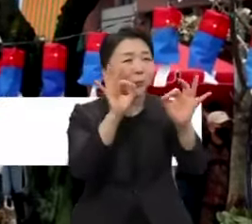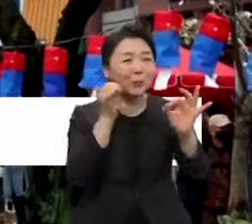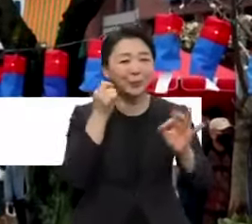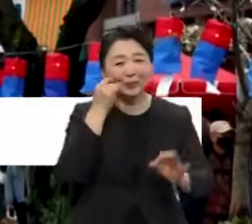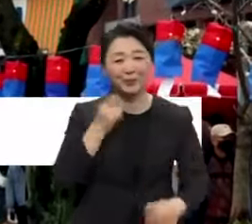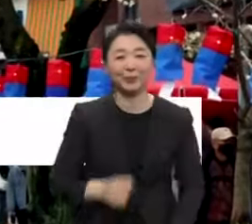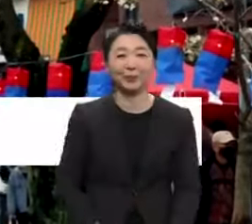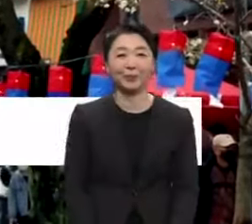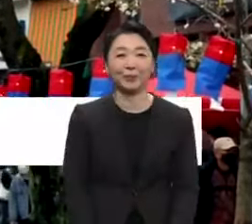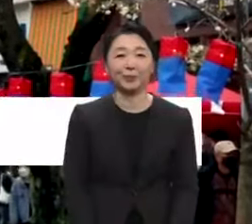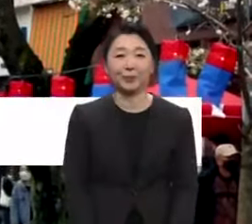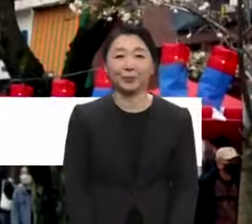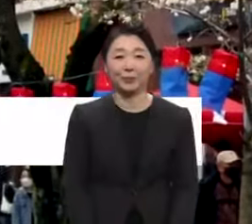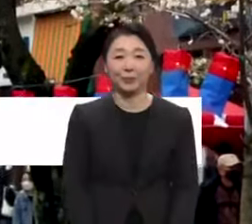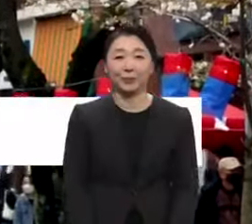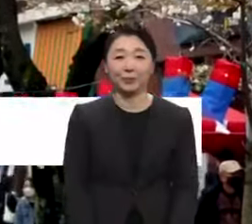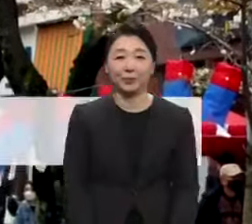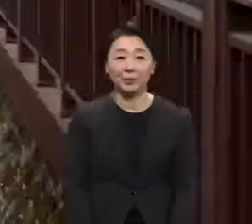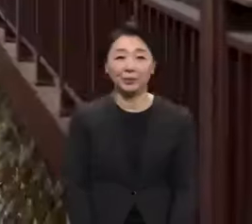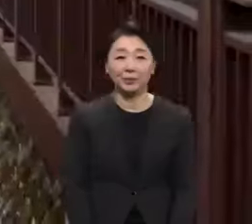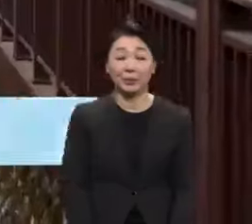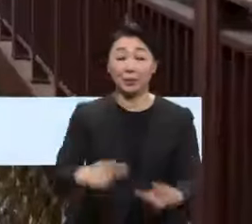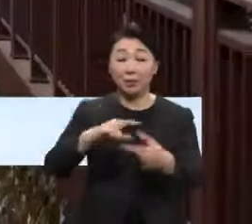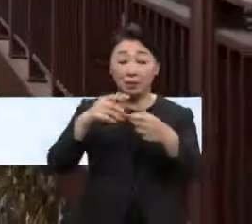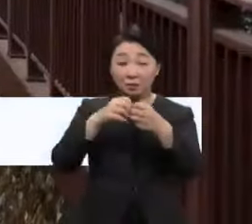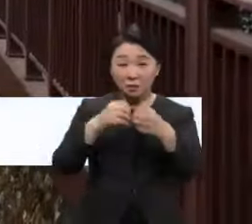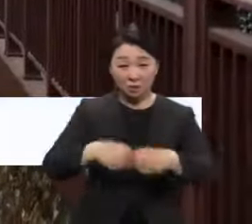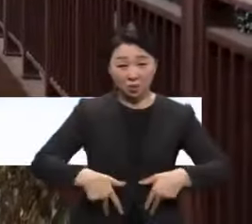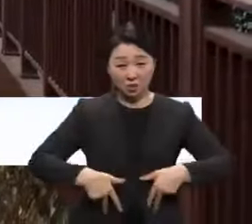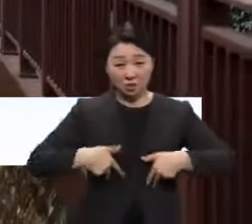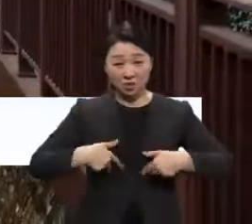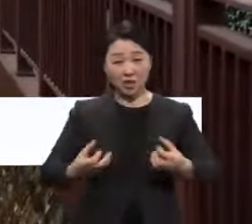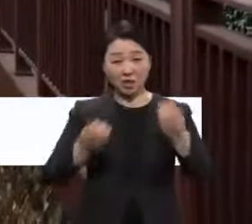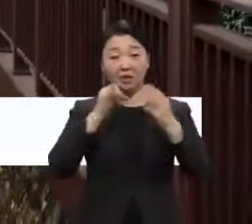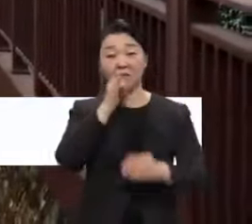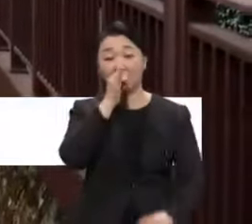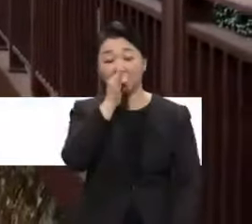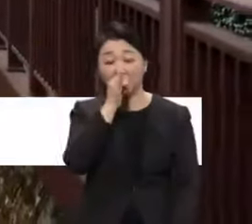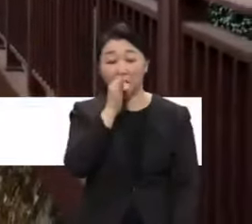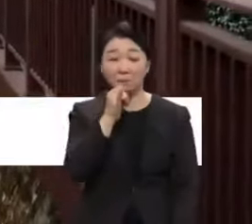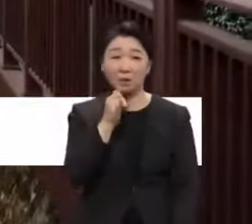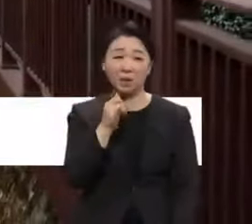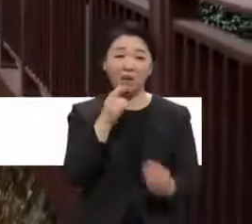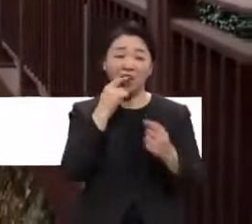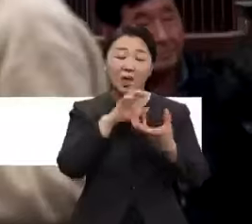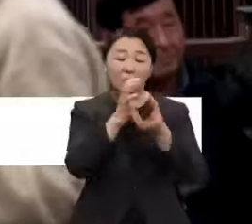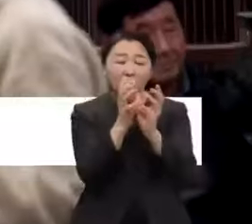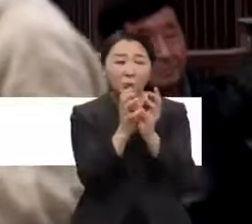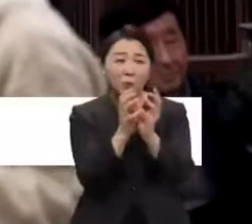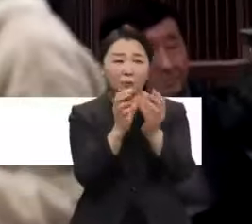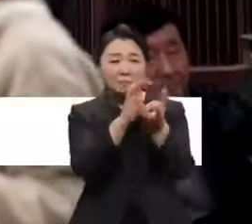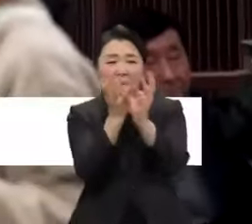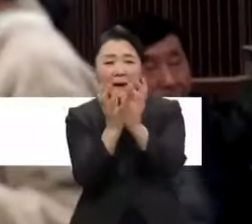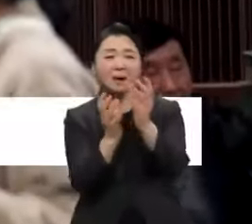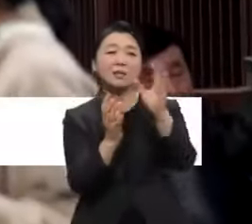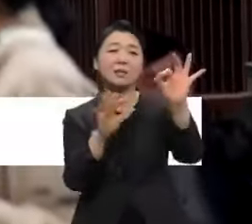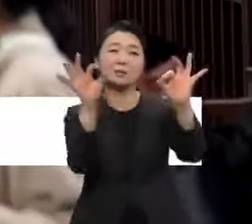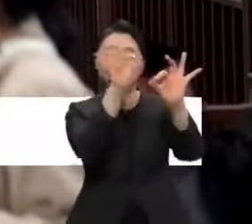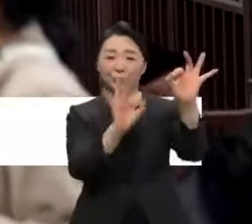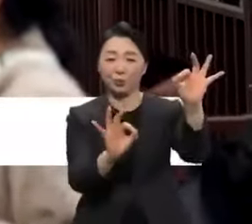않았습니다 경남 창원에서도 진내 군항제 막이 올랐지만 벚꽃 개화율 10% 때에 그치고